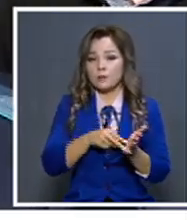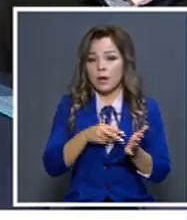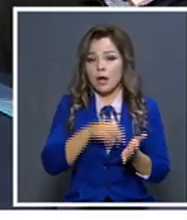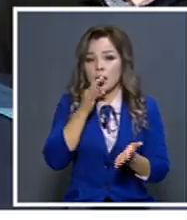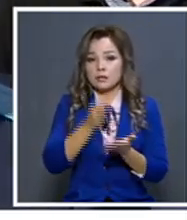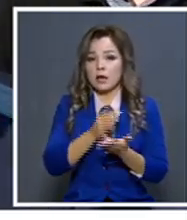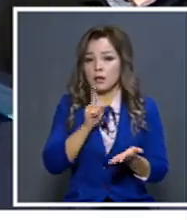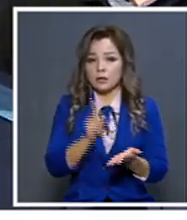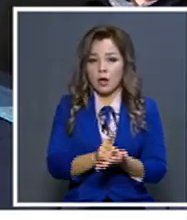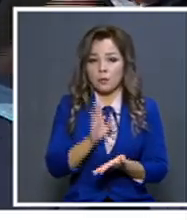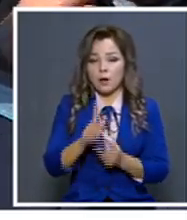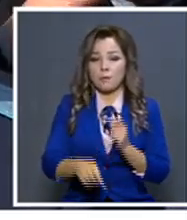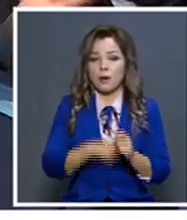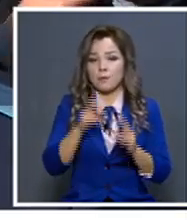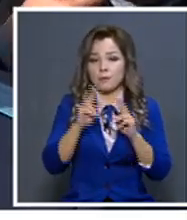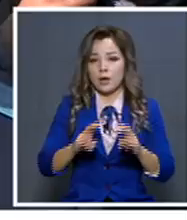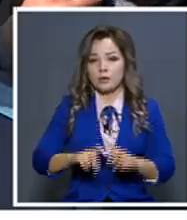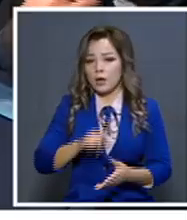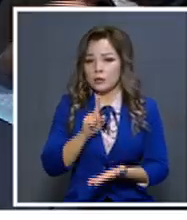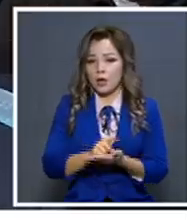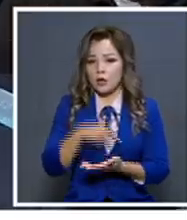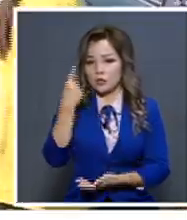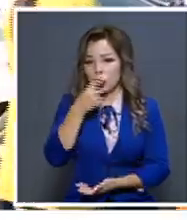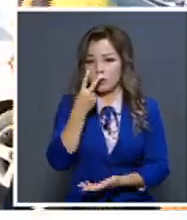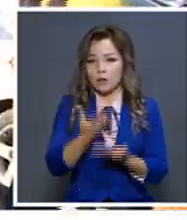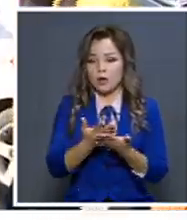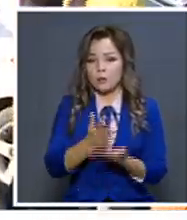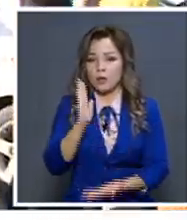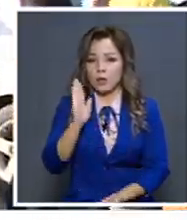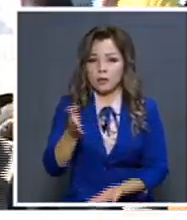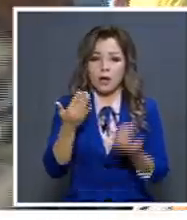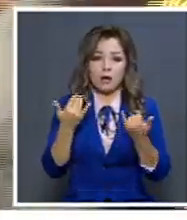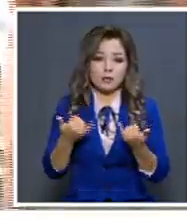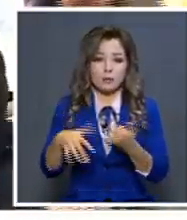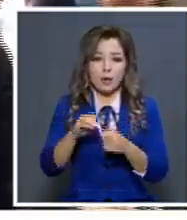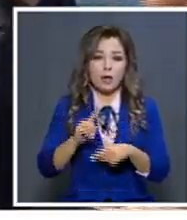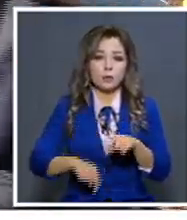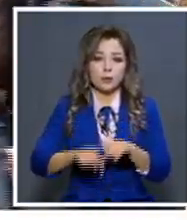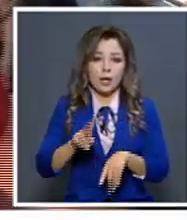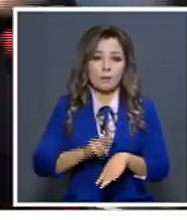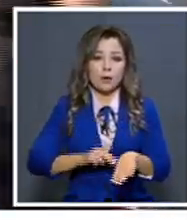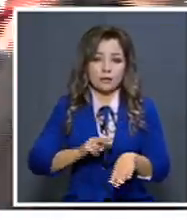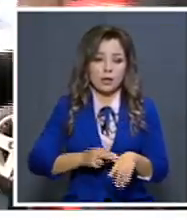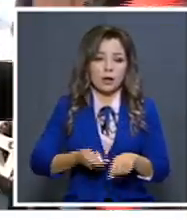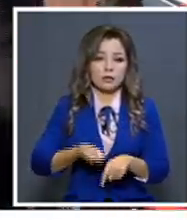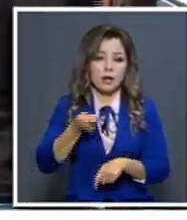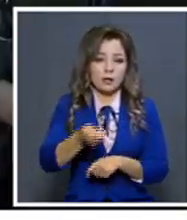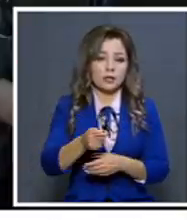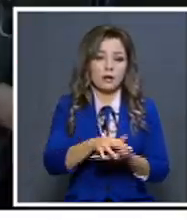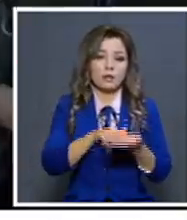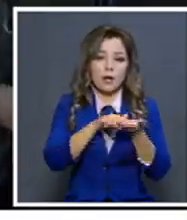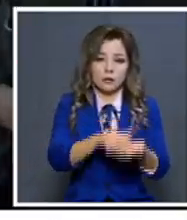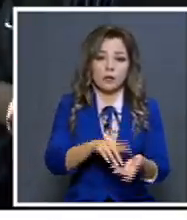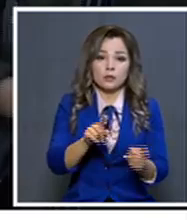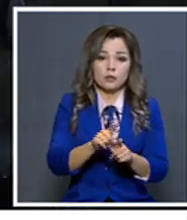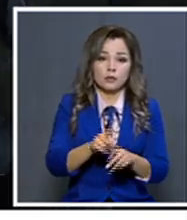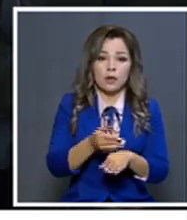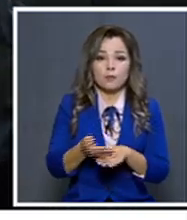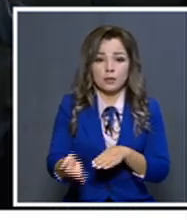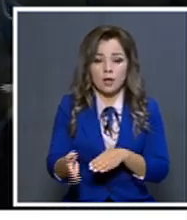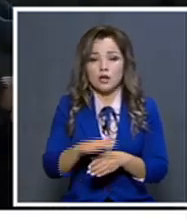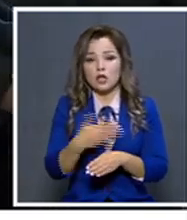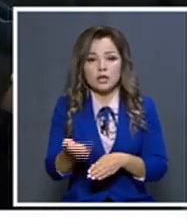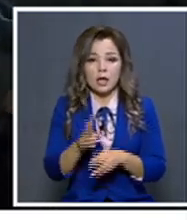Мен материалды жеке қарайтын боламын. Полицейлердің туыстары енді апелляциялық шағым түсірмек. Содан кейін іс